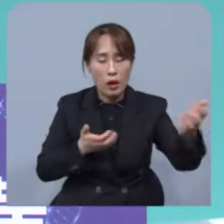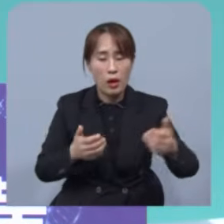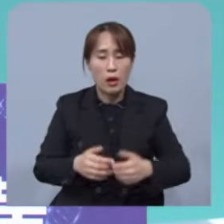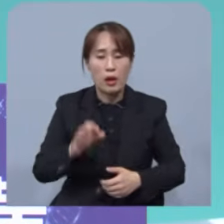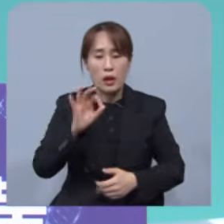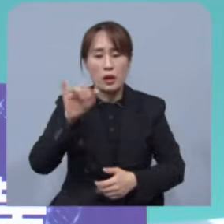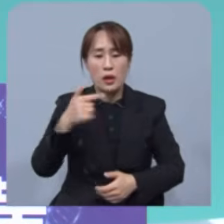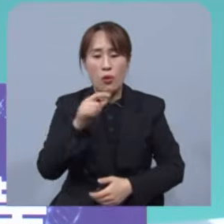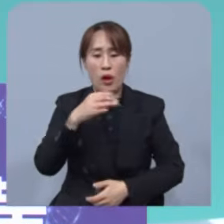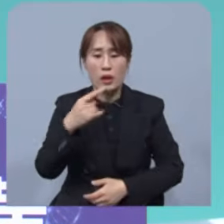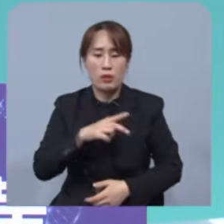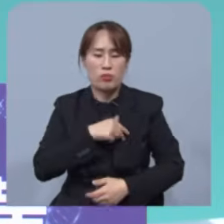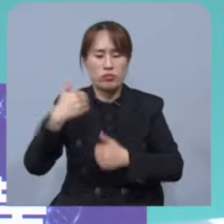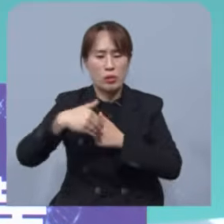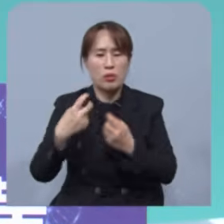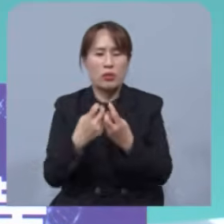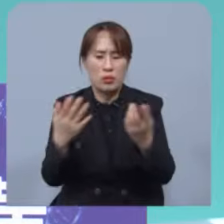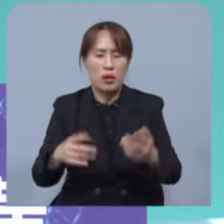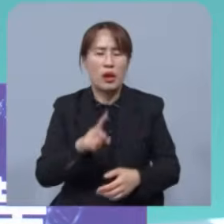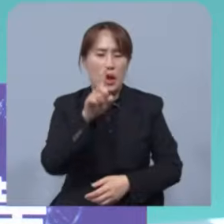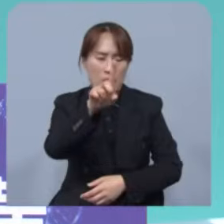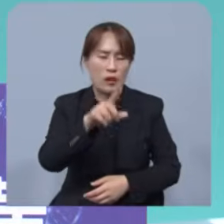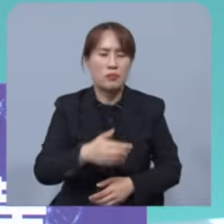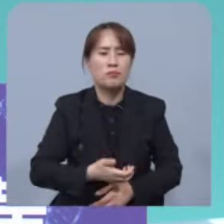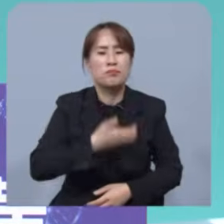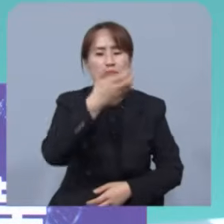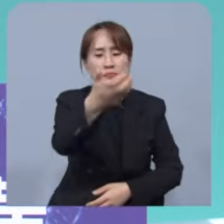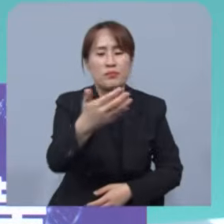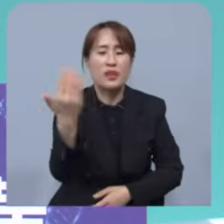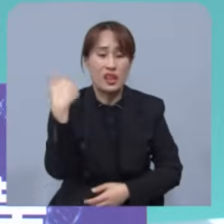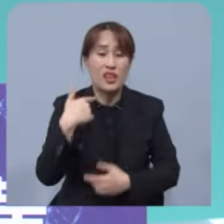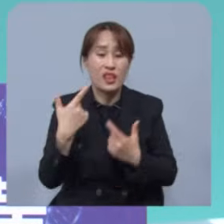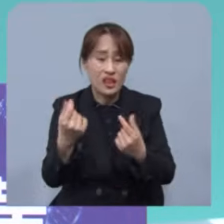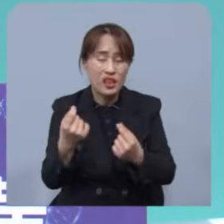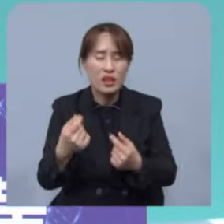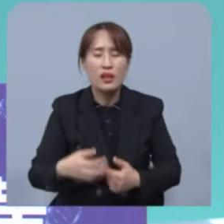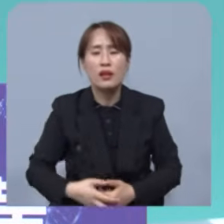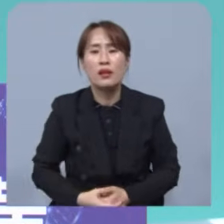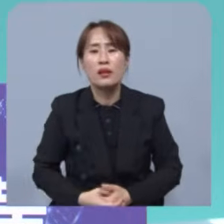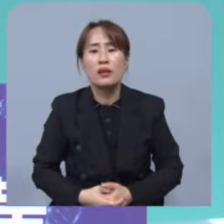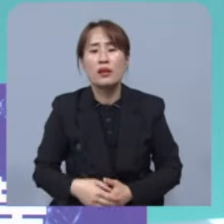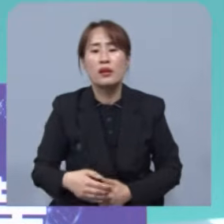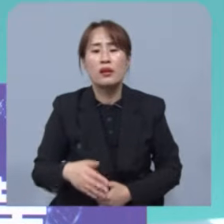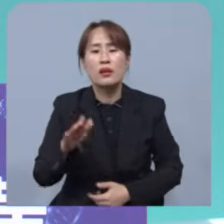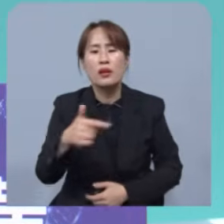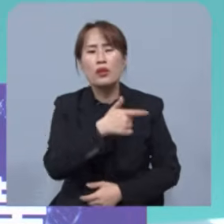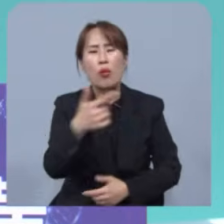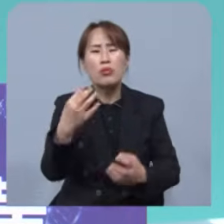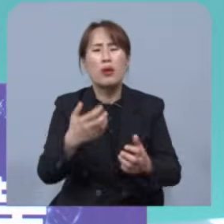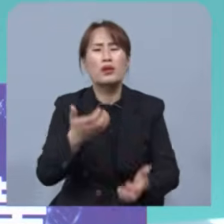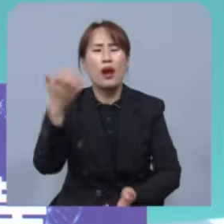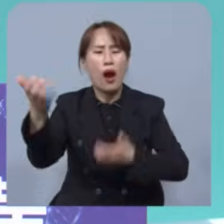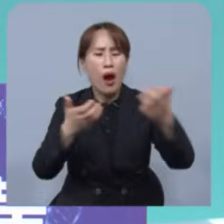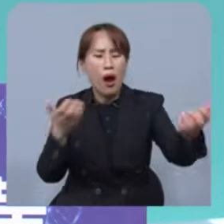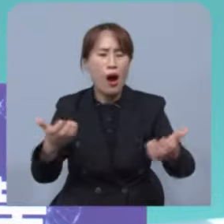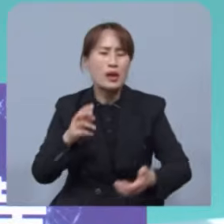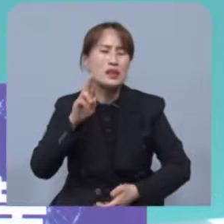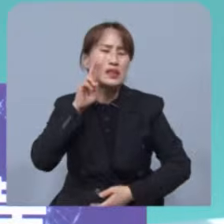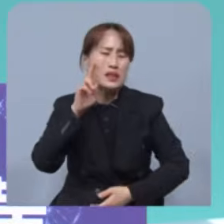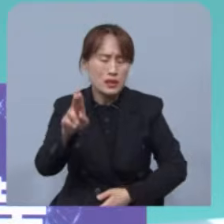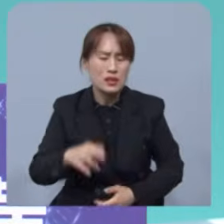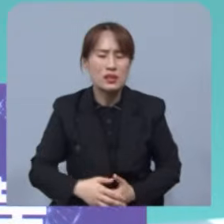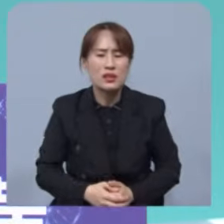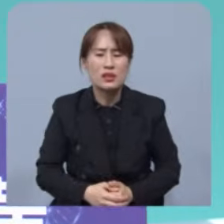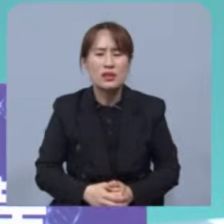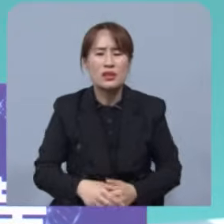이광희 의원이 부탁하면 어떻게 할 수 없어서 뭐 그거 하나 뭐 옛날에 그랬단 말이에요. 그래가지고 너무 많이 분산이 돼가지고